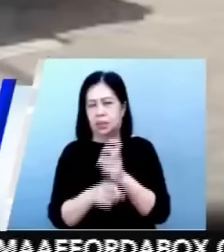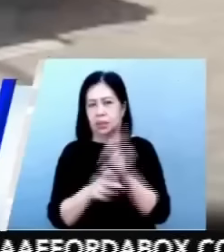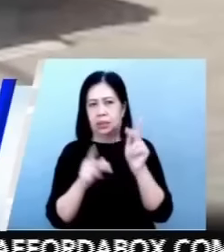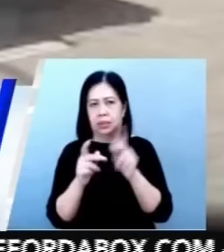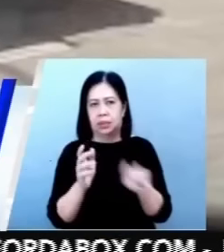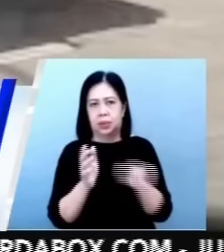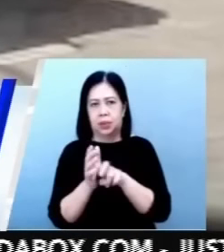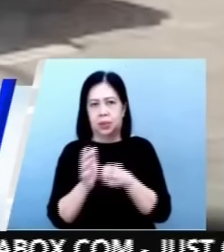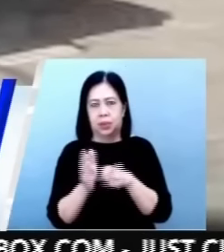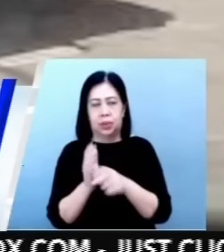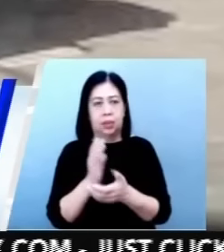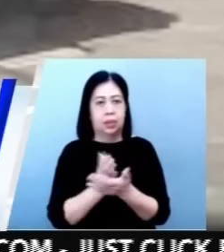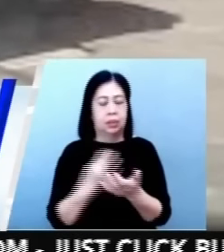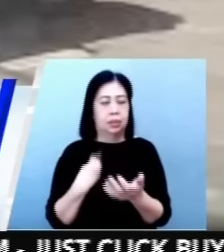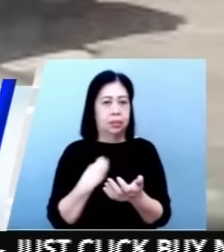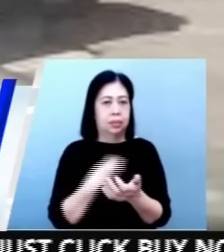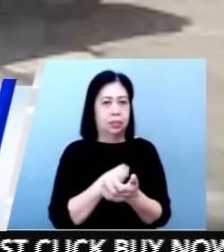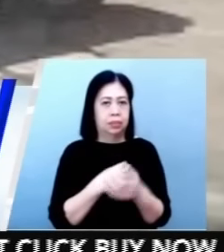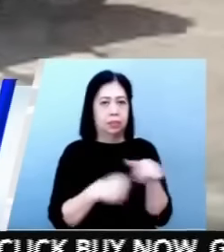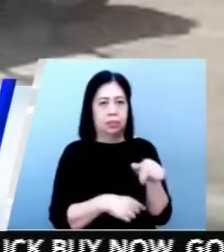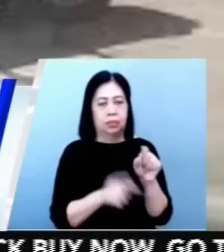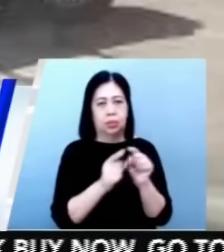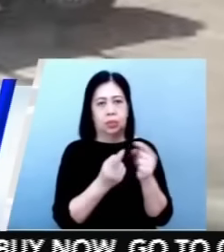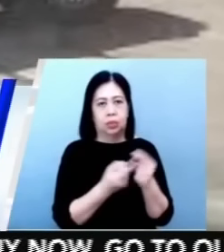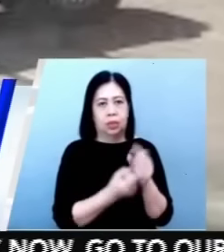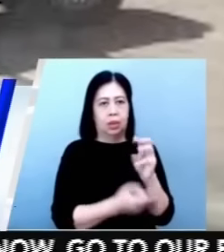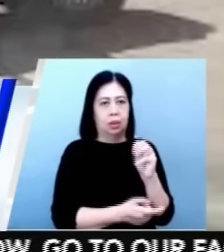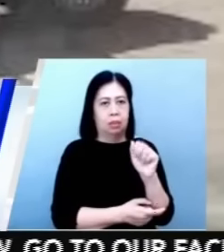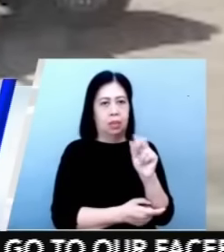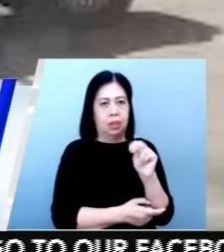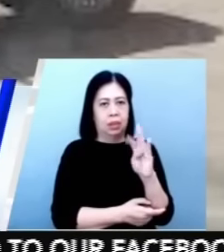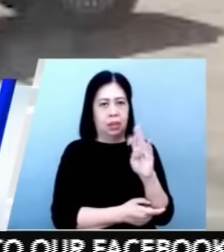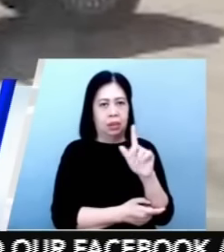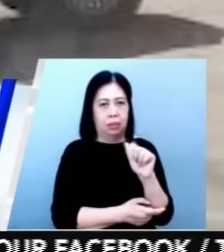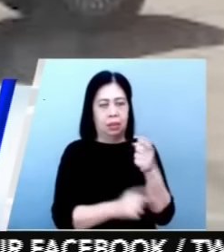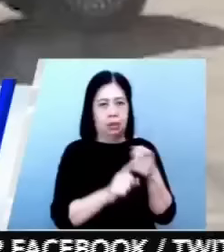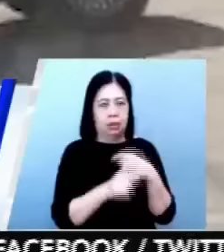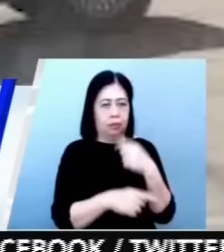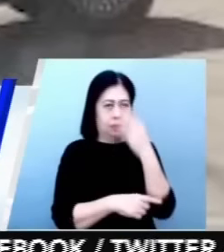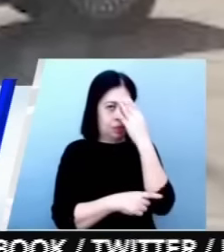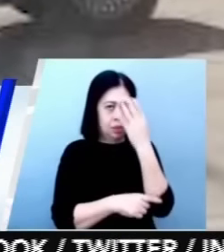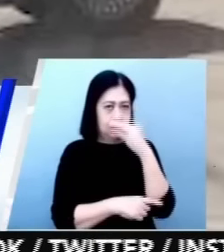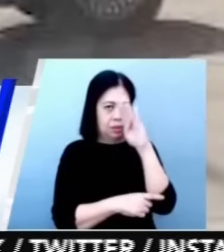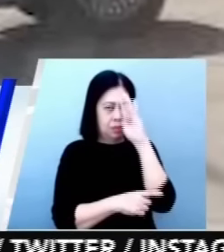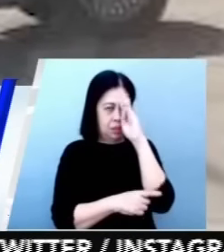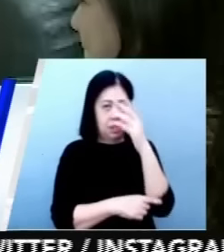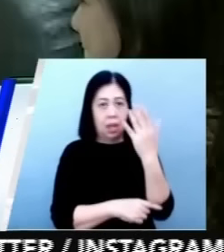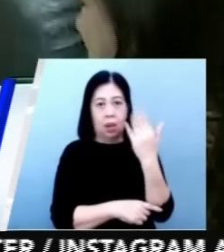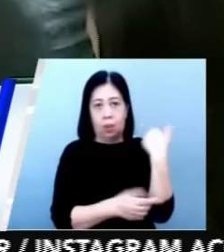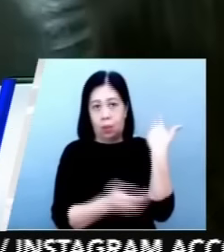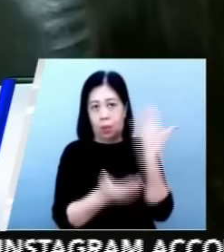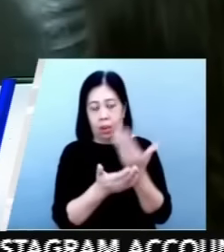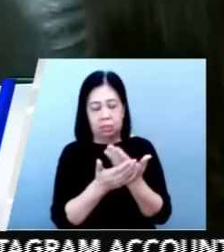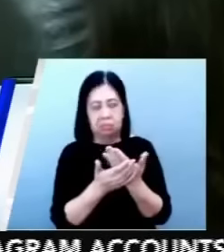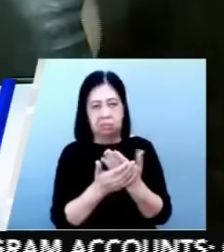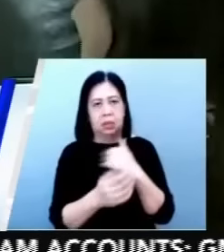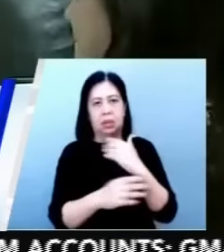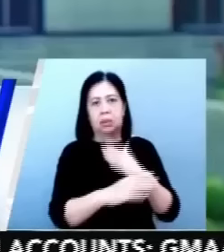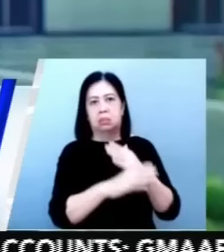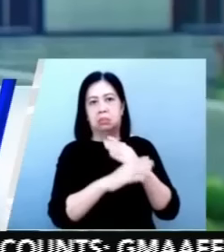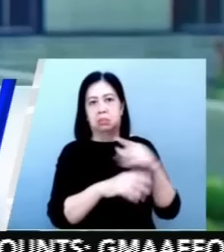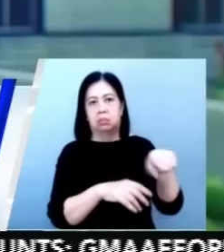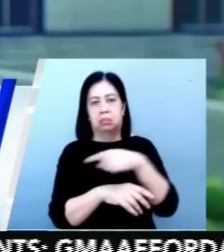ilang miyembro naman ng Manibela mula Cavite at Bulacan na hindi na nakarating dahil hinarang umano sa mga expressway.